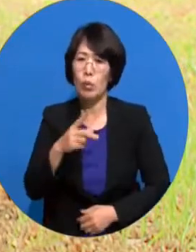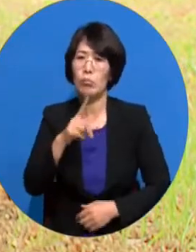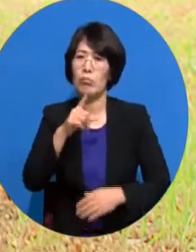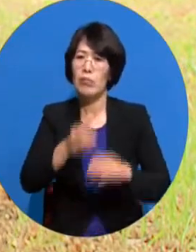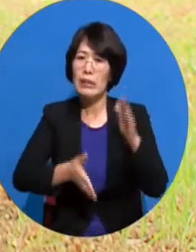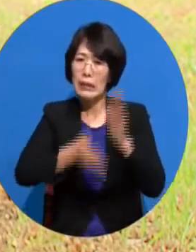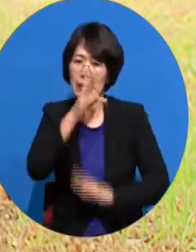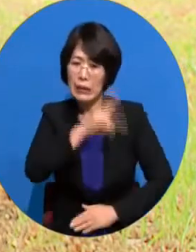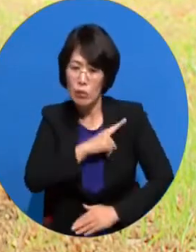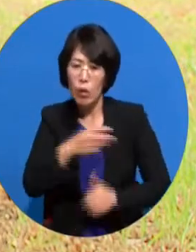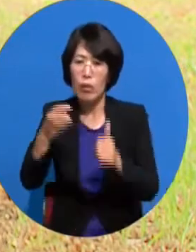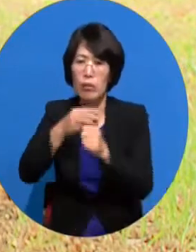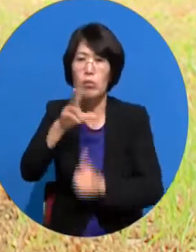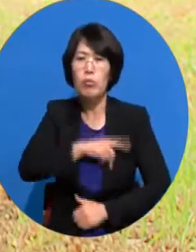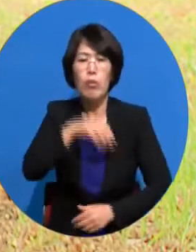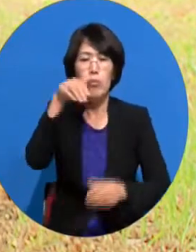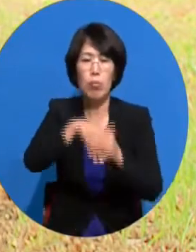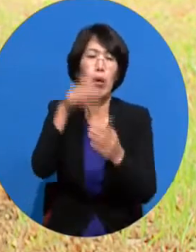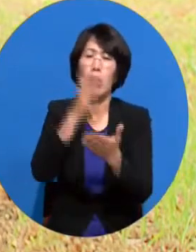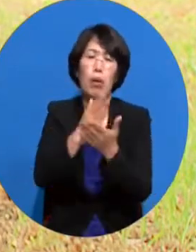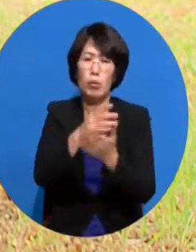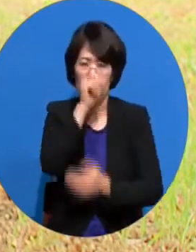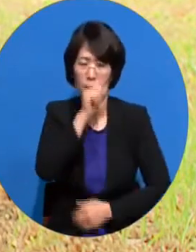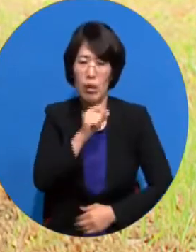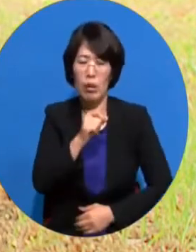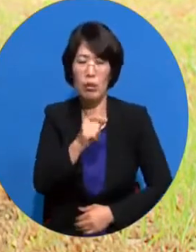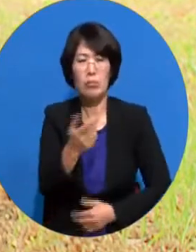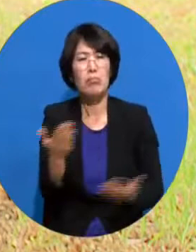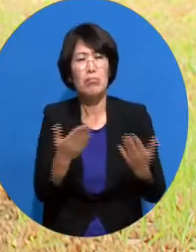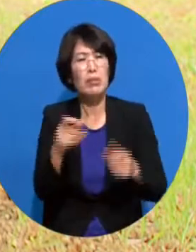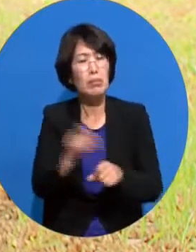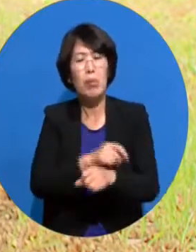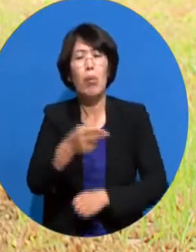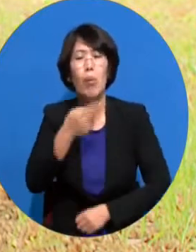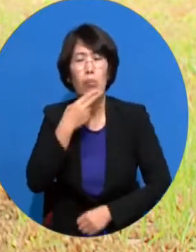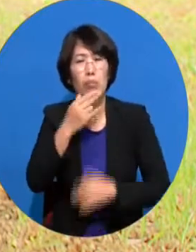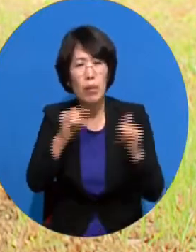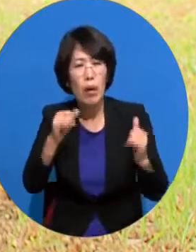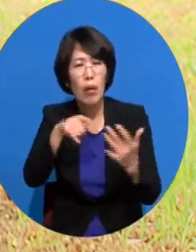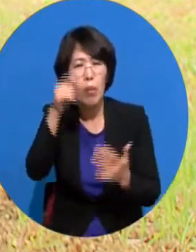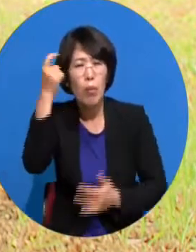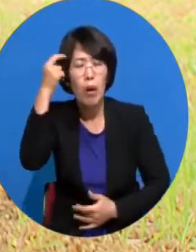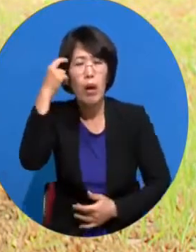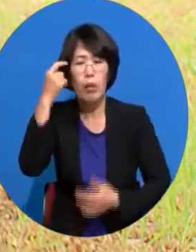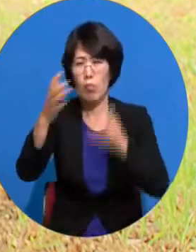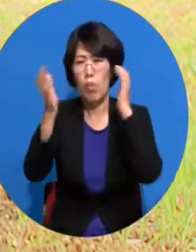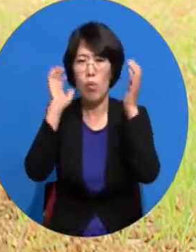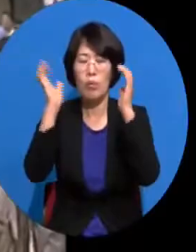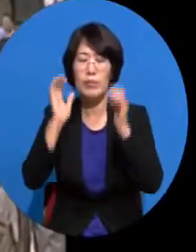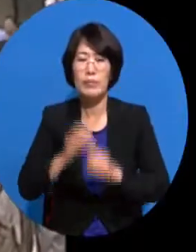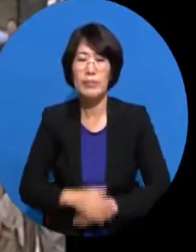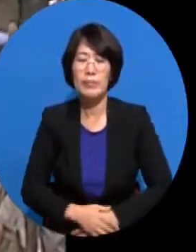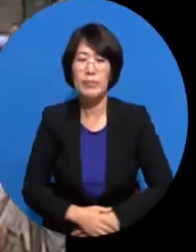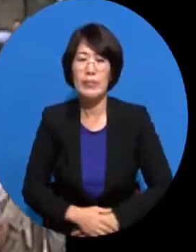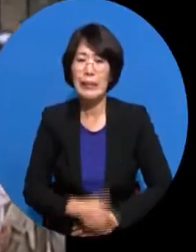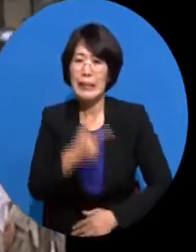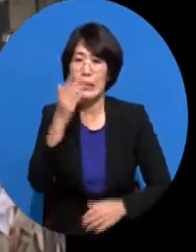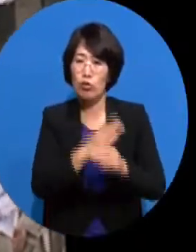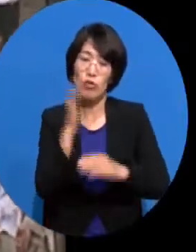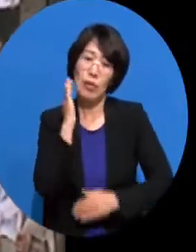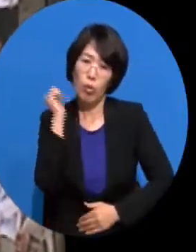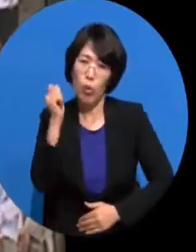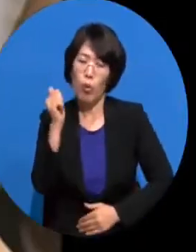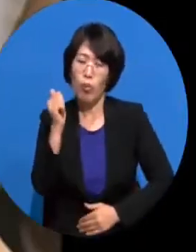시의원이나 군의원은 투표를 안 했으면 좋겠어요. 그 별 할 일도 없는 사람들 뽑느라고 선거는 그 복잡하고. 김대중